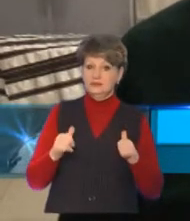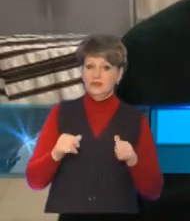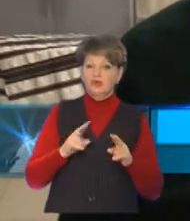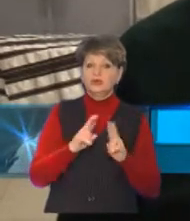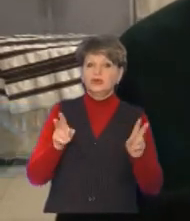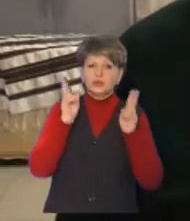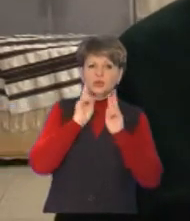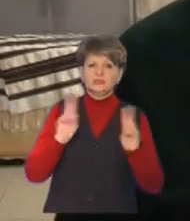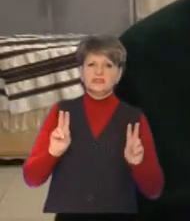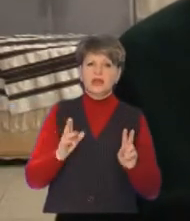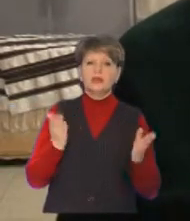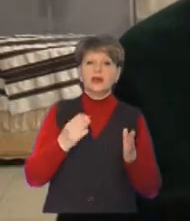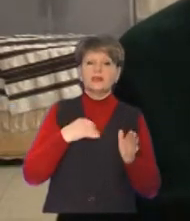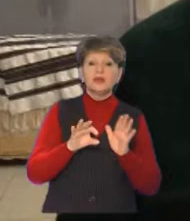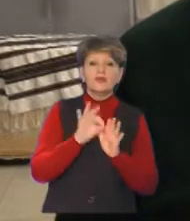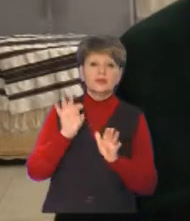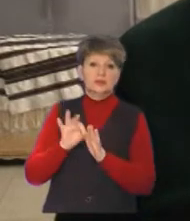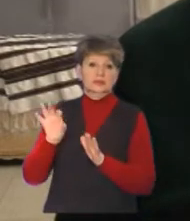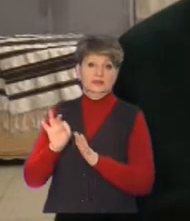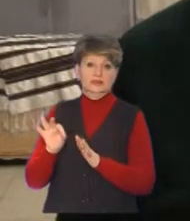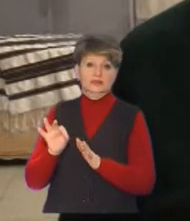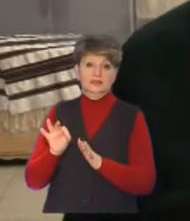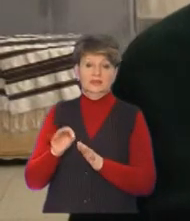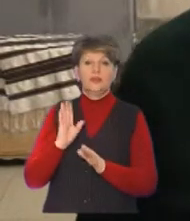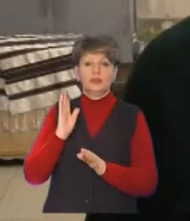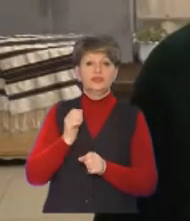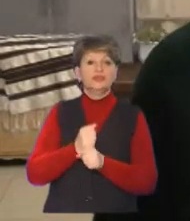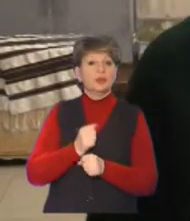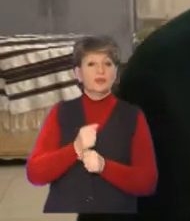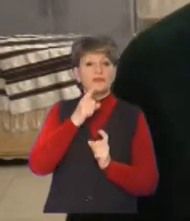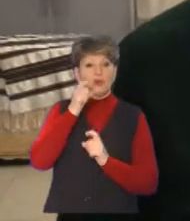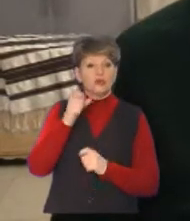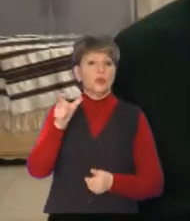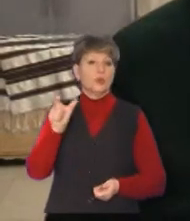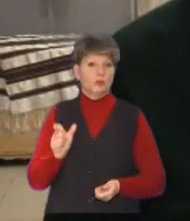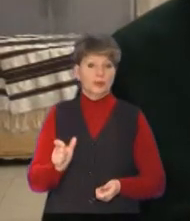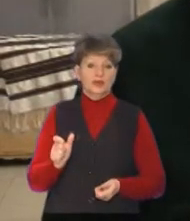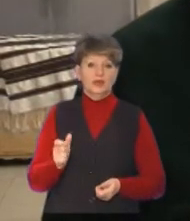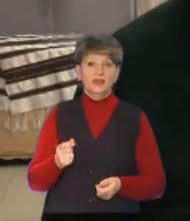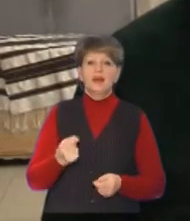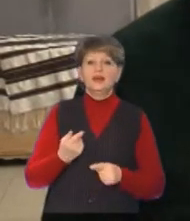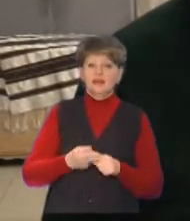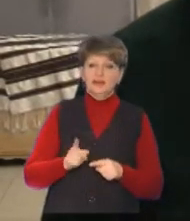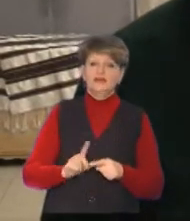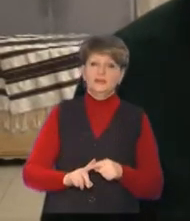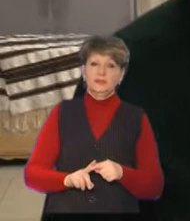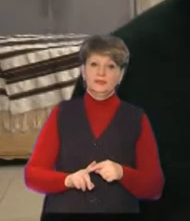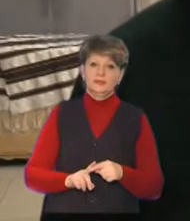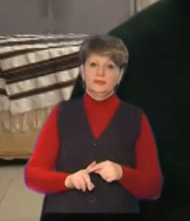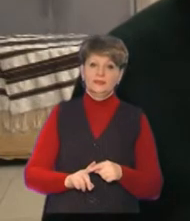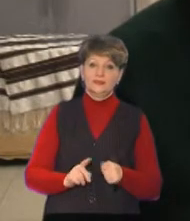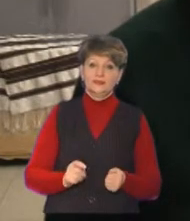що ніхто не знав, які кадри із тих кількох кадрів, які буде робити фотограф, потрапить якраз в такий формат.